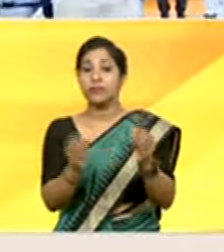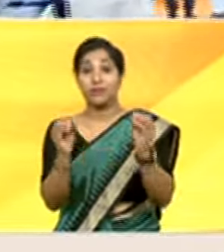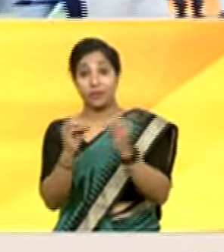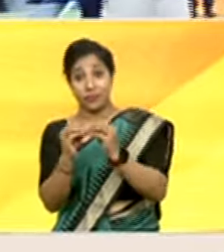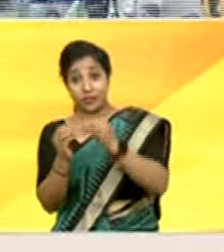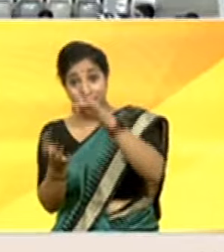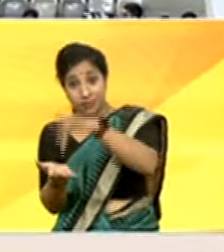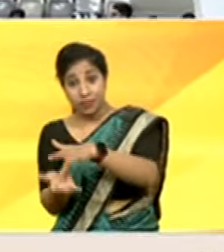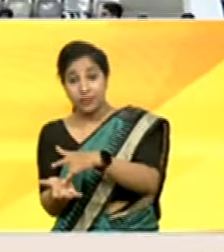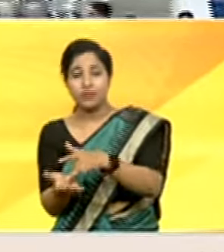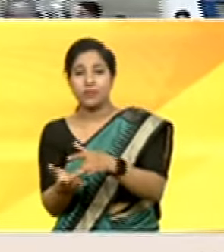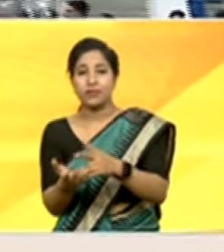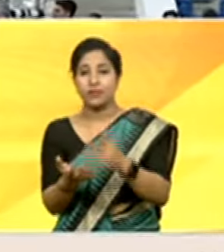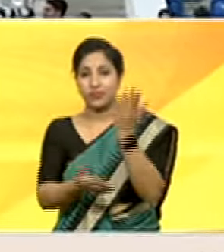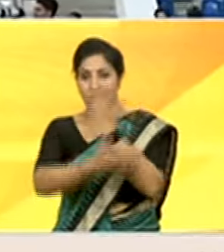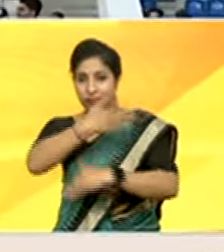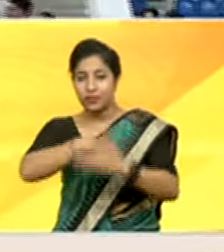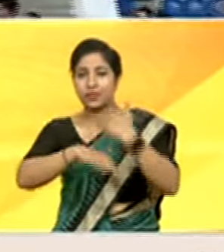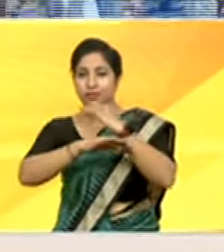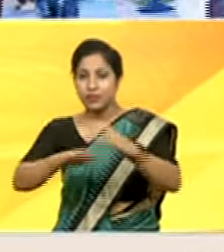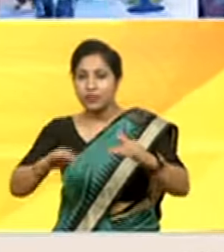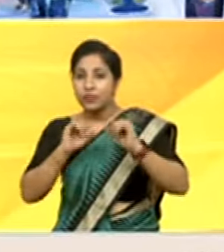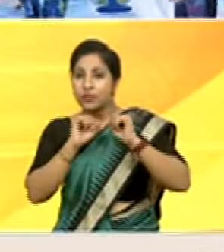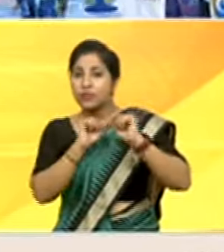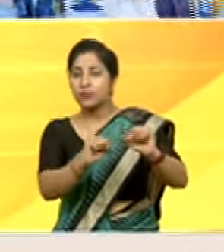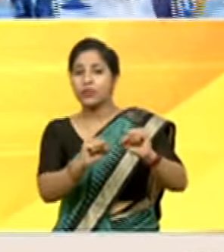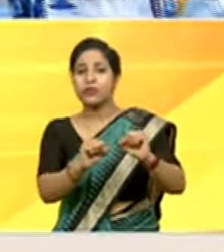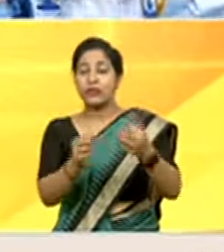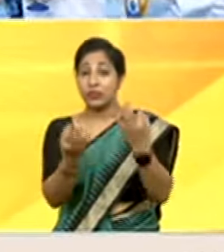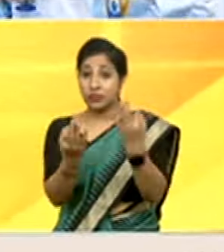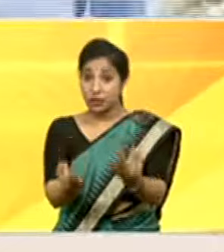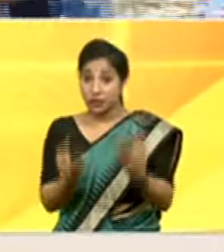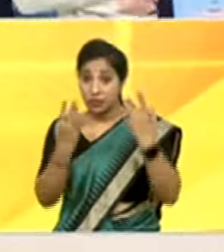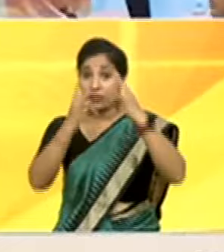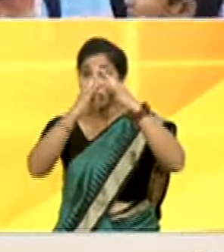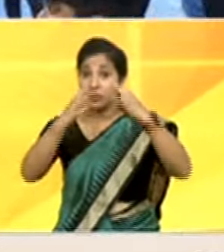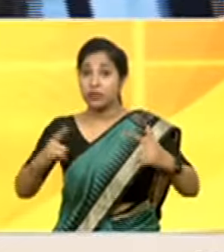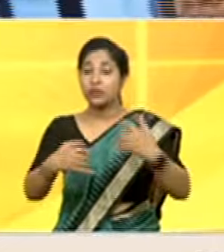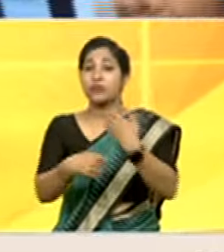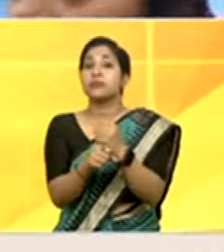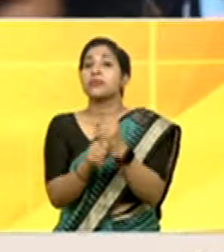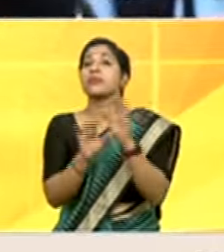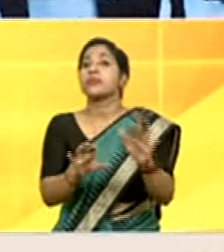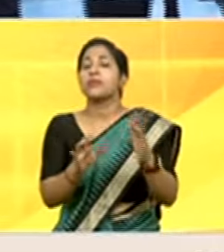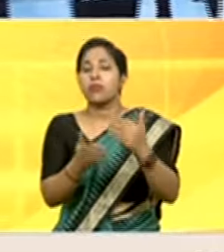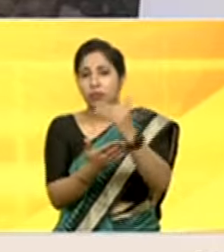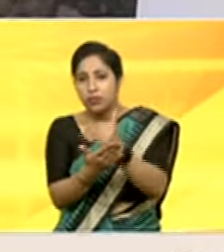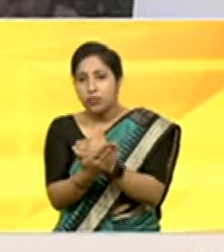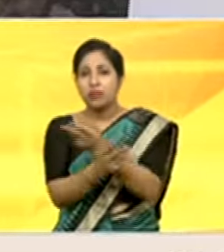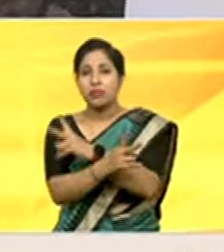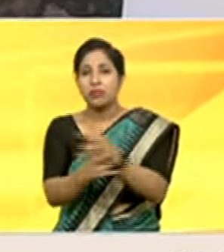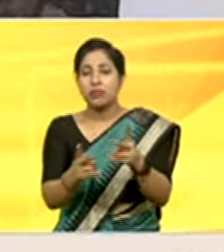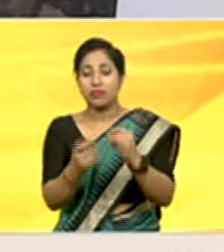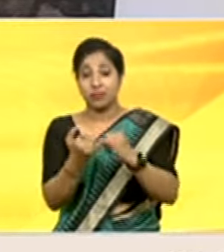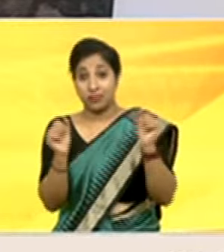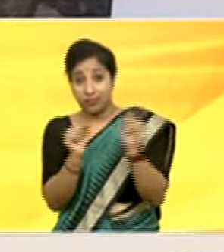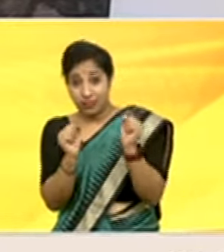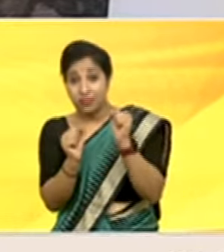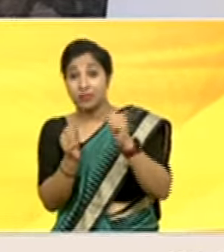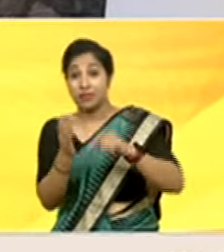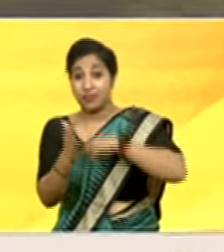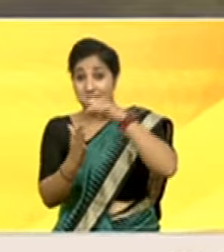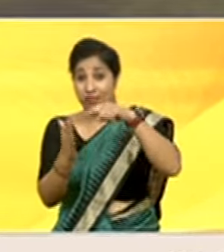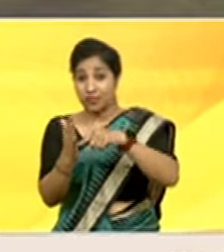में दिव्यांग बच्चों के लिए एक स्पेशल कैम्प का आयोजन किया गया। स्री लंका में